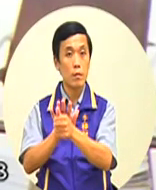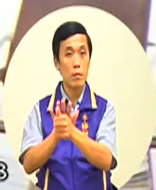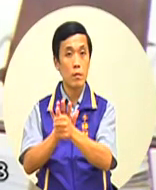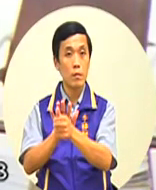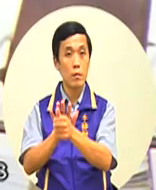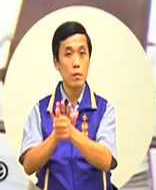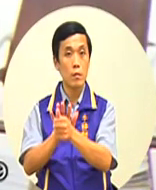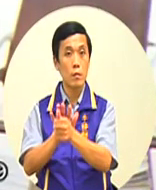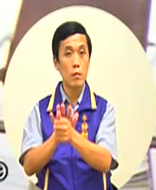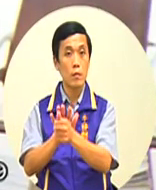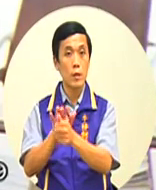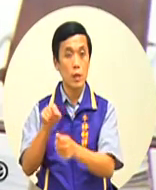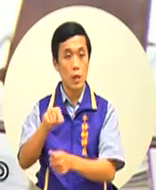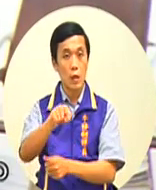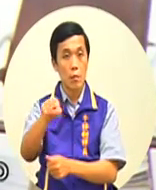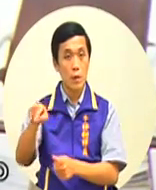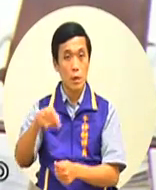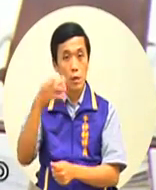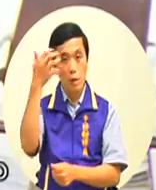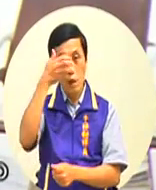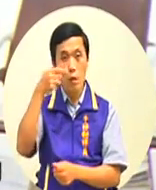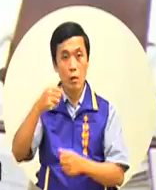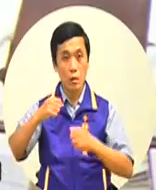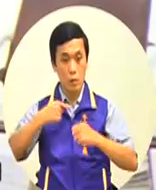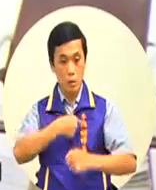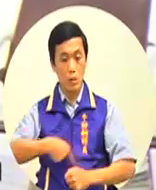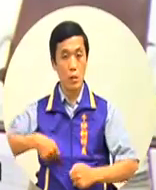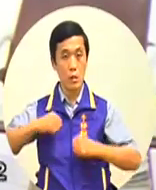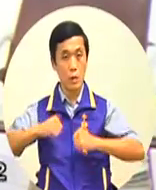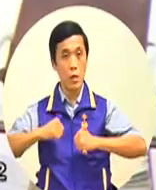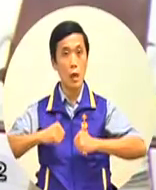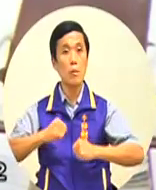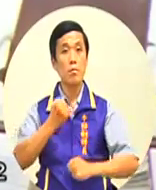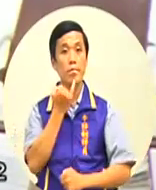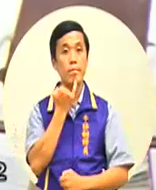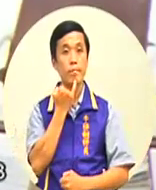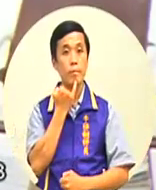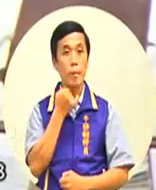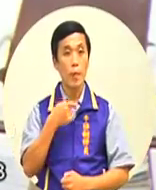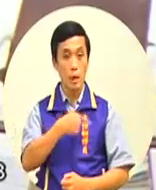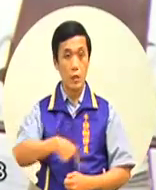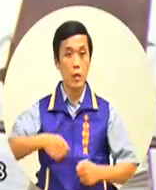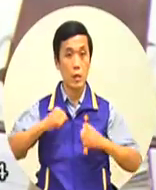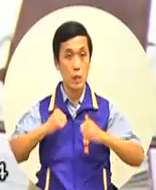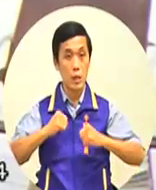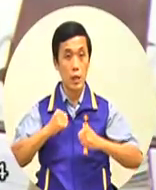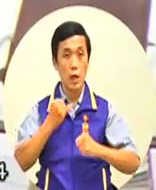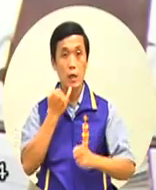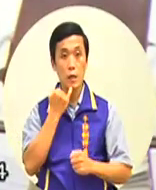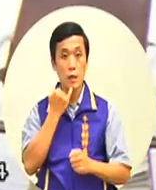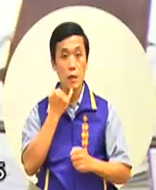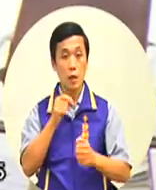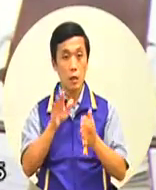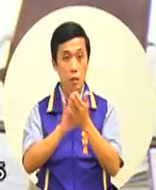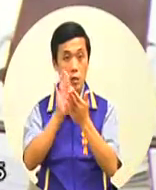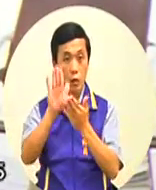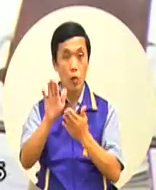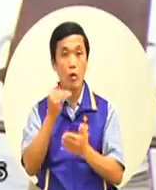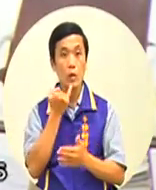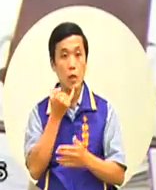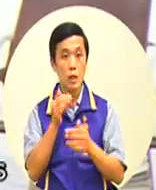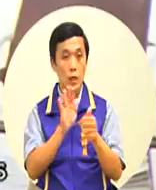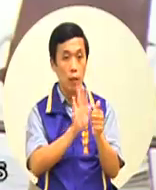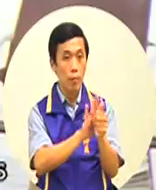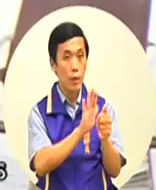这长辈大家健康健康的人会当来照顾亚健康人，健康的人就会当来